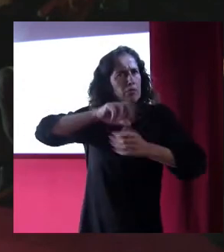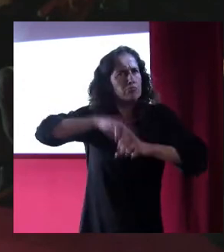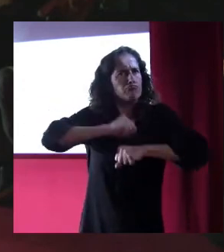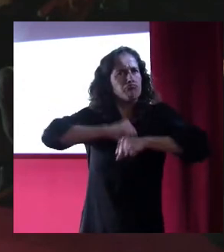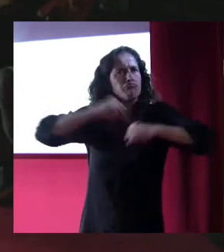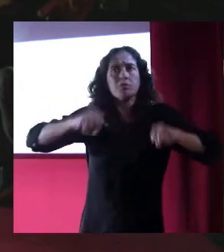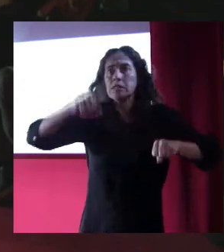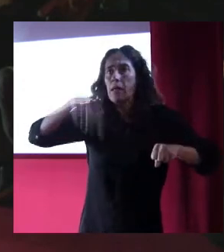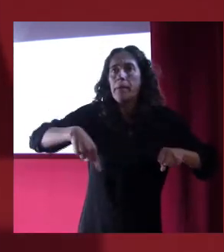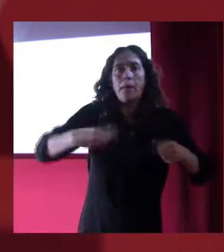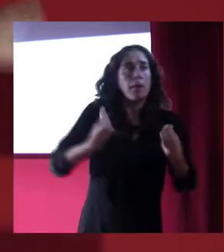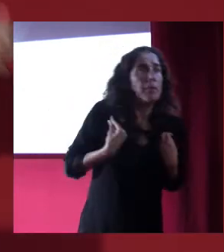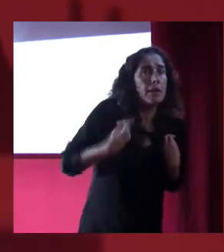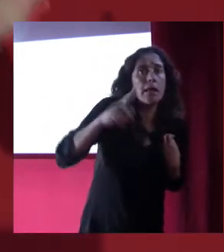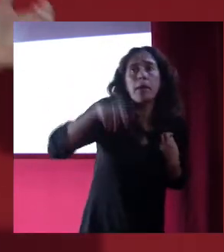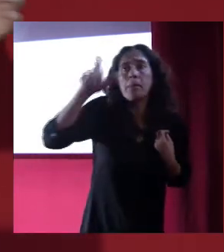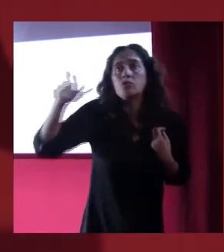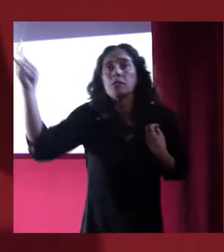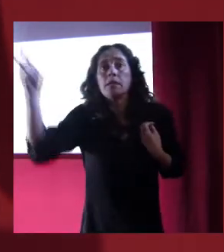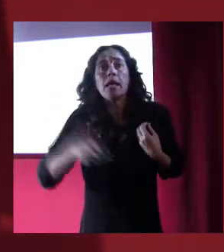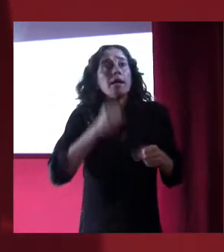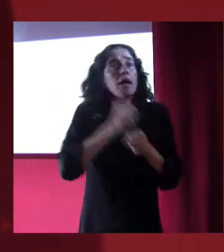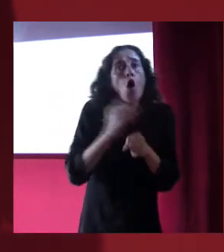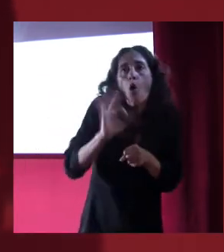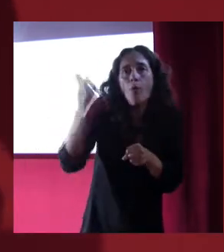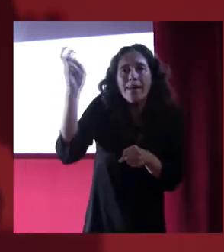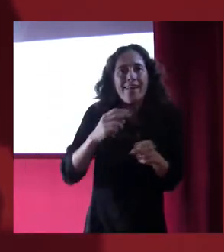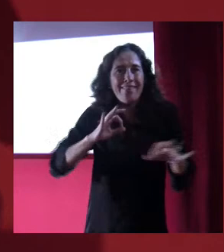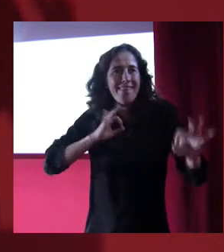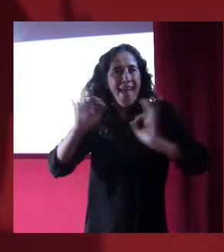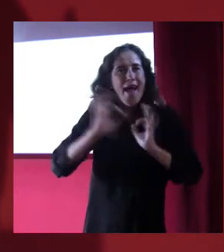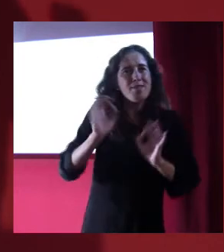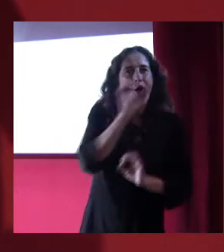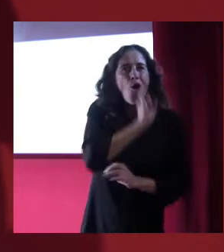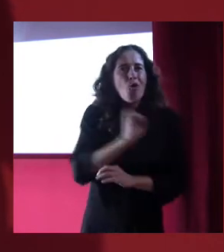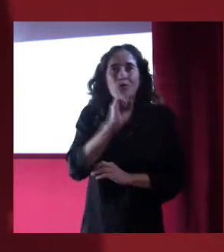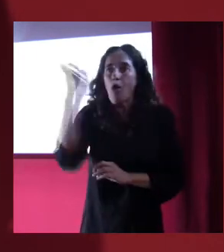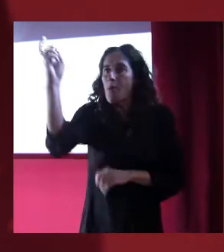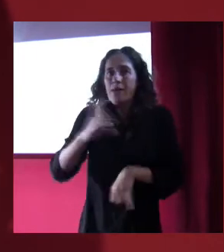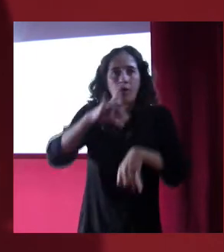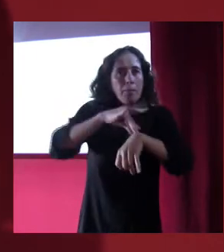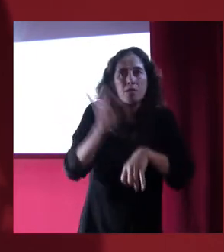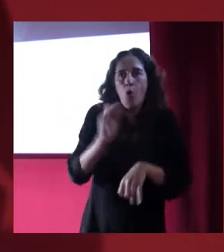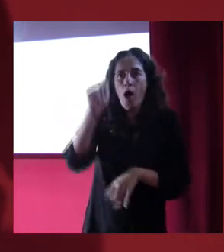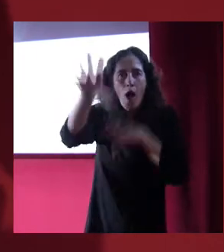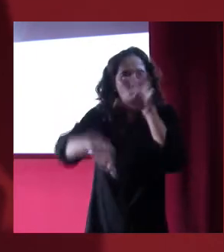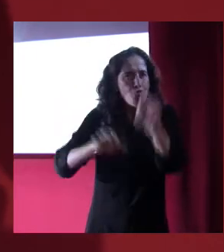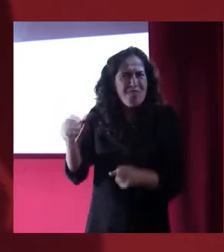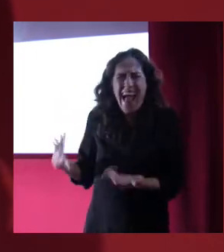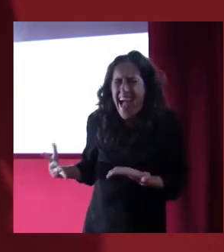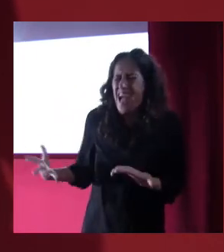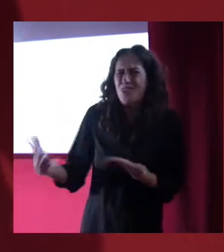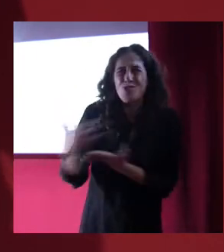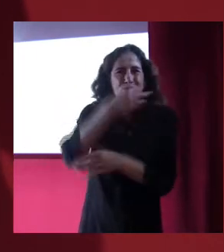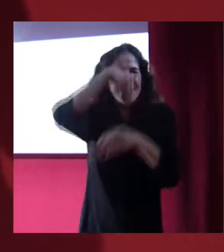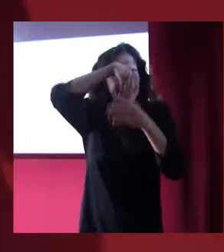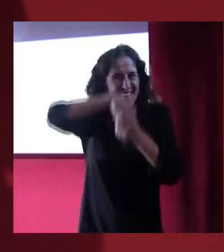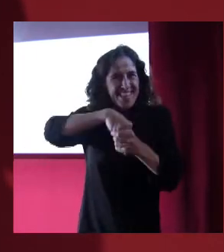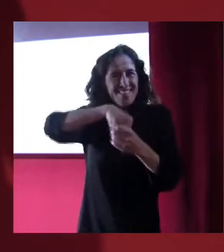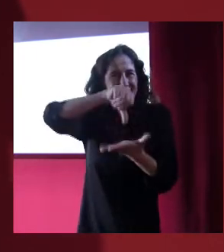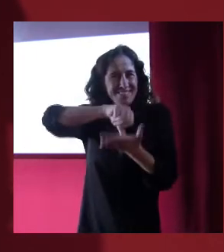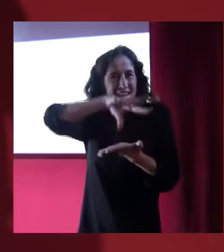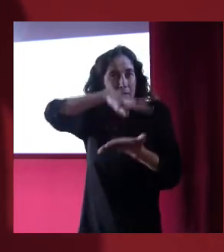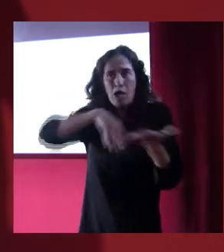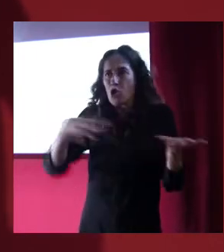veniu a treballar. Els que veniu al teatre i a un concert. Els que veniu al metge i els que veniu a comprar. Tots fem Barcelona gran, tots